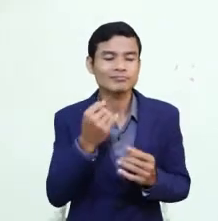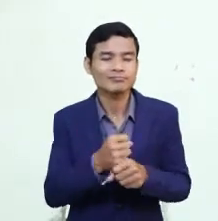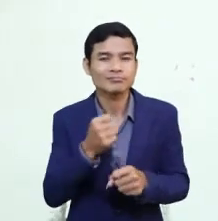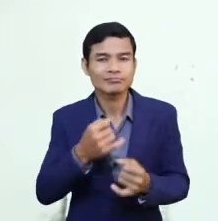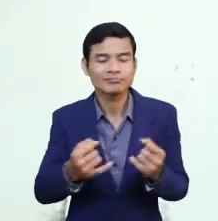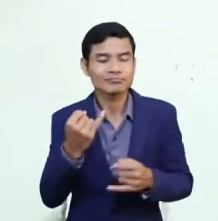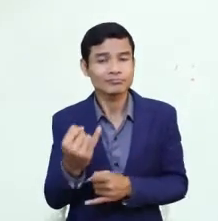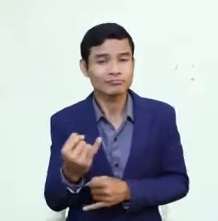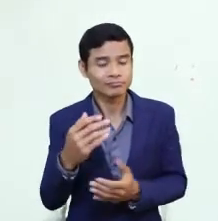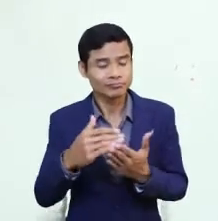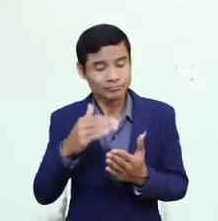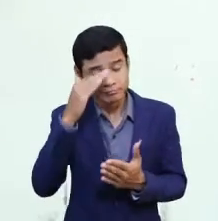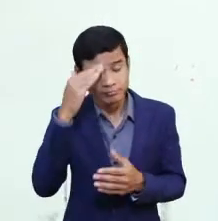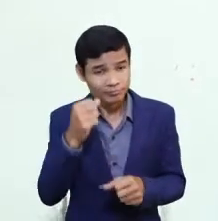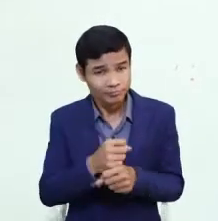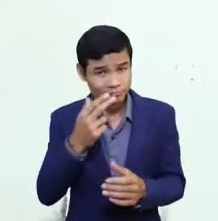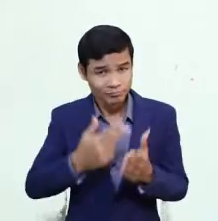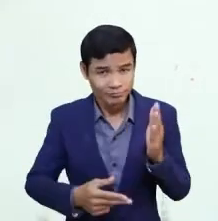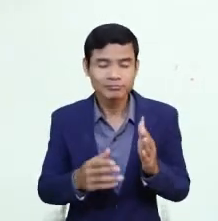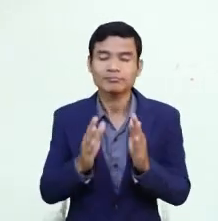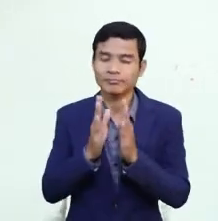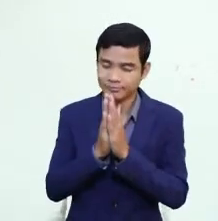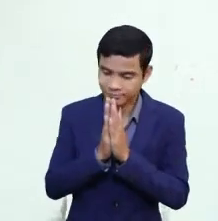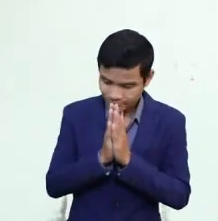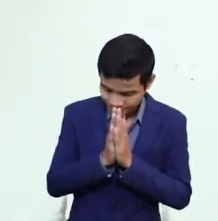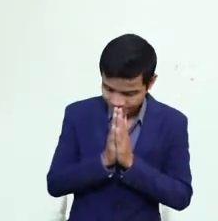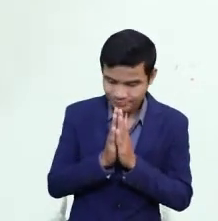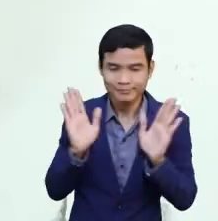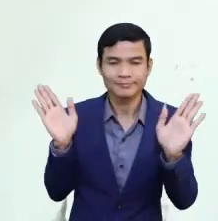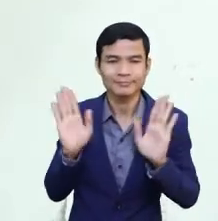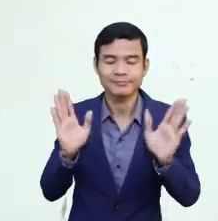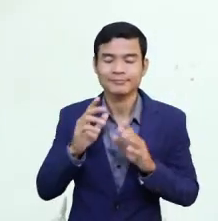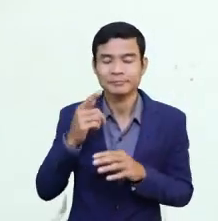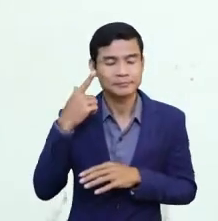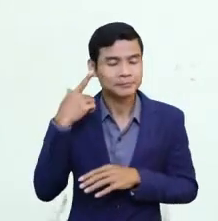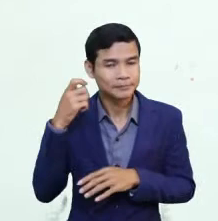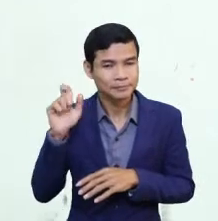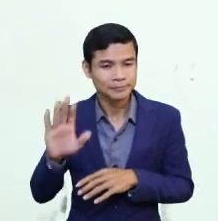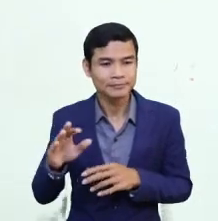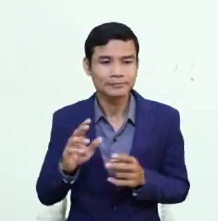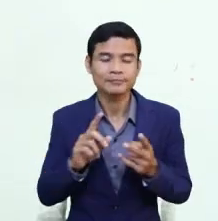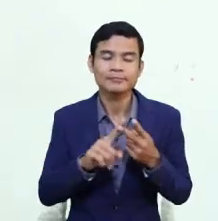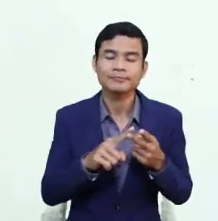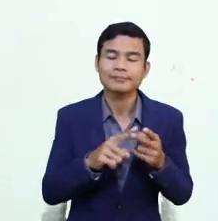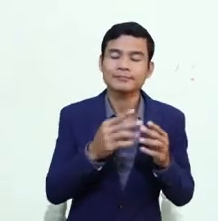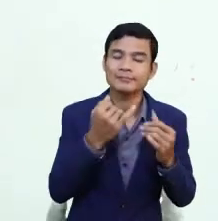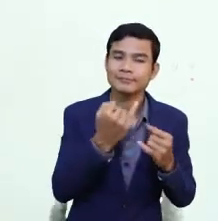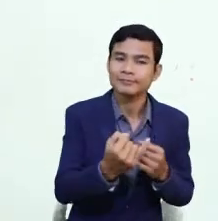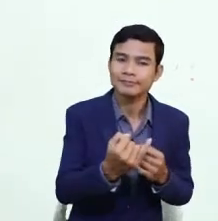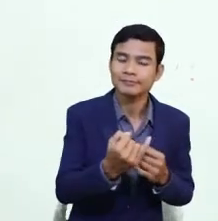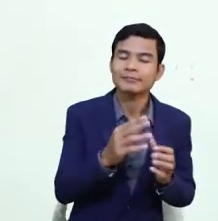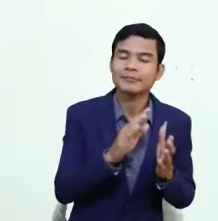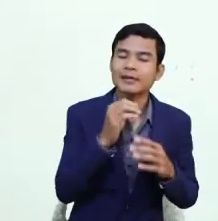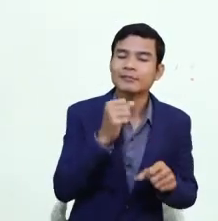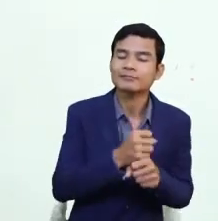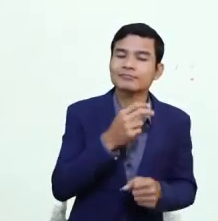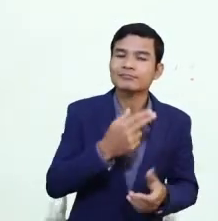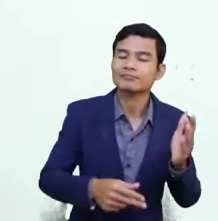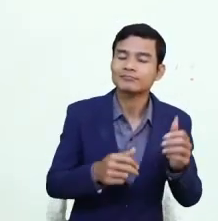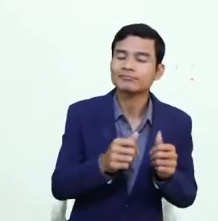cha cứ cực công phong tay xong phía lìa mà đài cha ông ấy cực công phong thơ vậy cho mình nhạc khổ